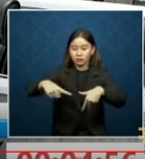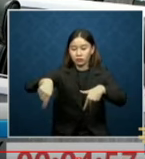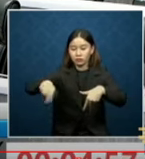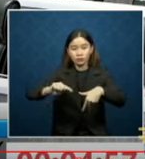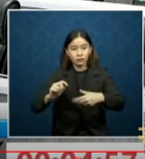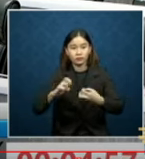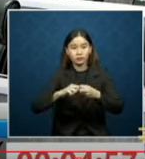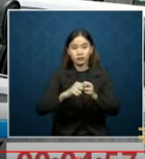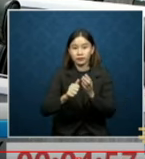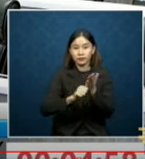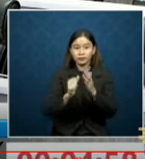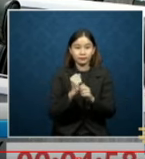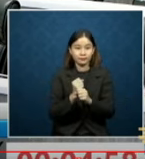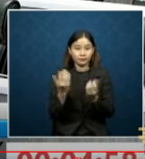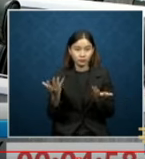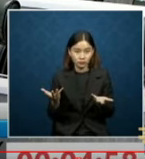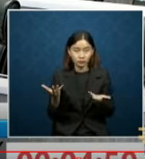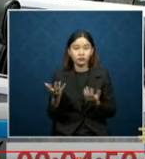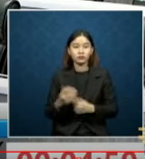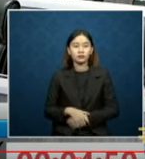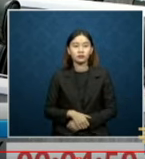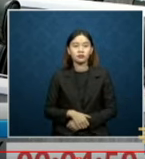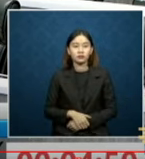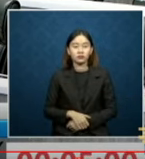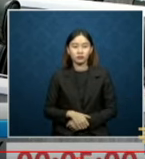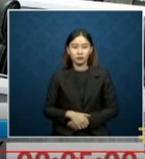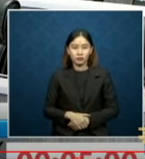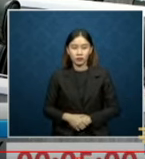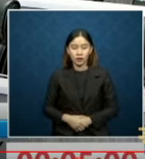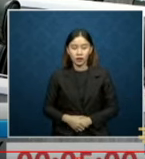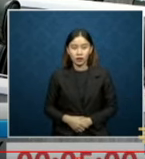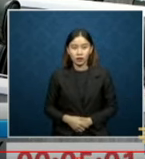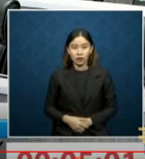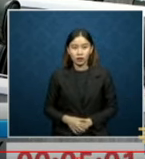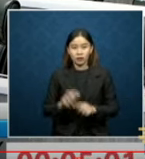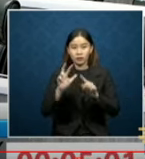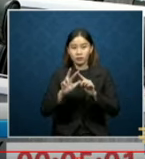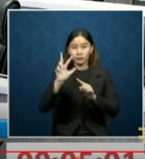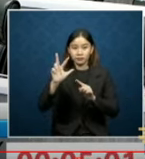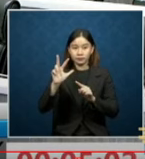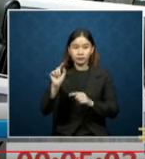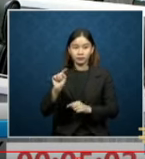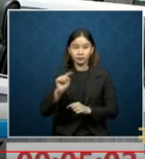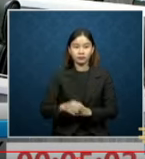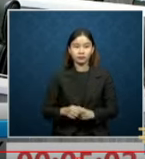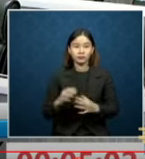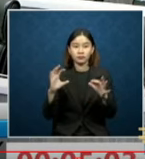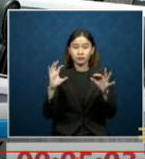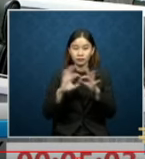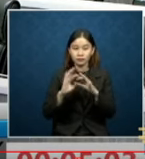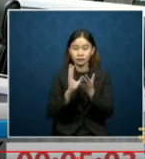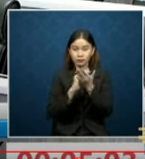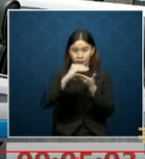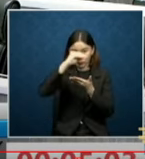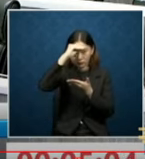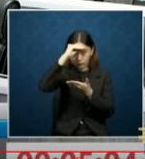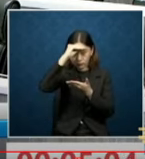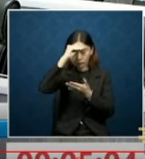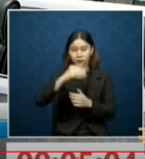ของชาวประมงอย่างไรอันนี้เรื่องที่2นะครับเรื่องที่3เรื่องเกี่ยวกับการศึกษาน